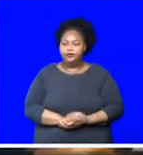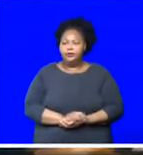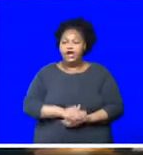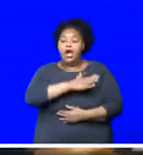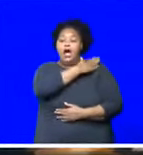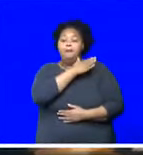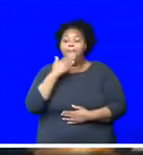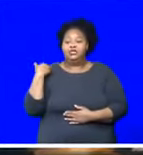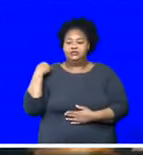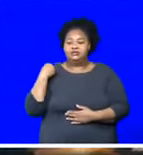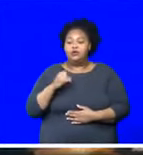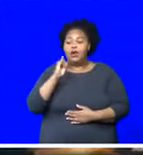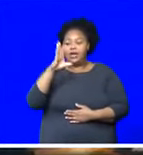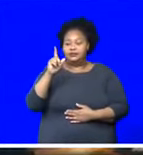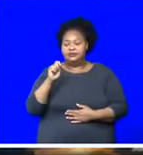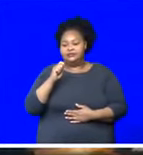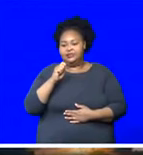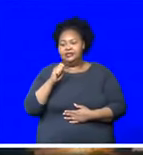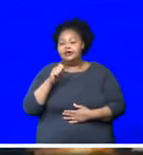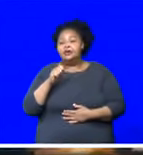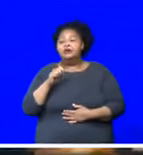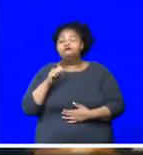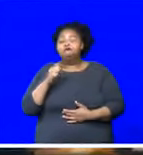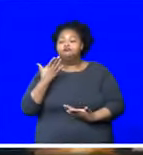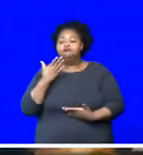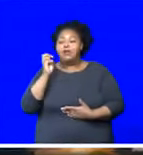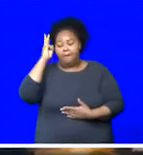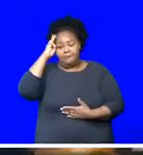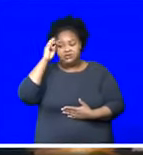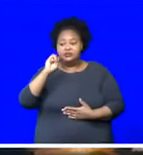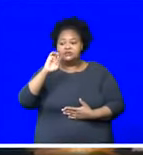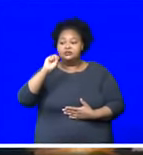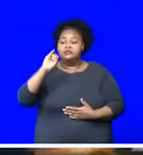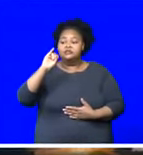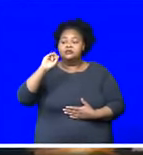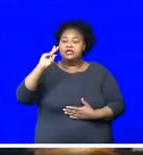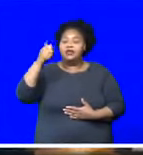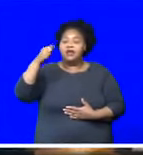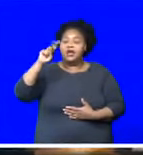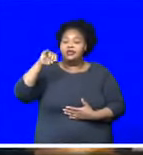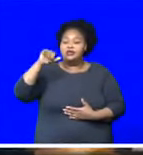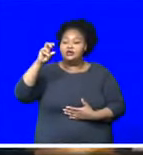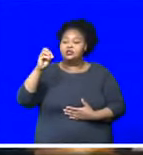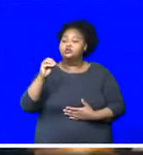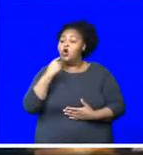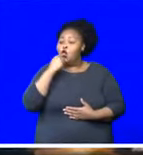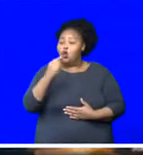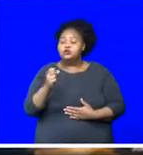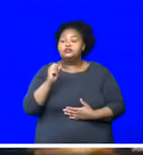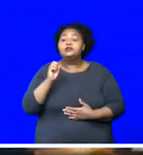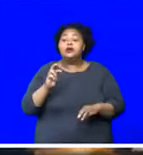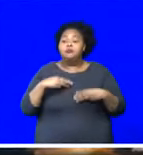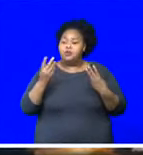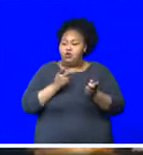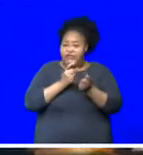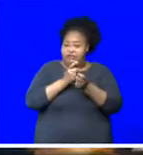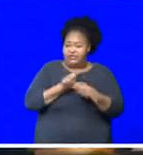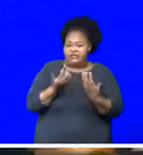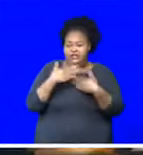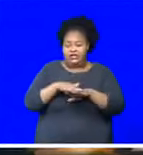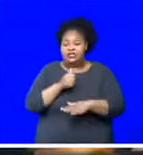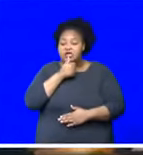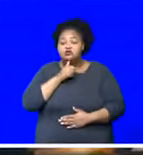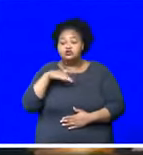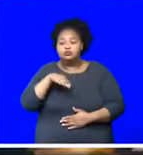letekuchumana inkosatana zikhanyiso ethi tekuchumana tingadlala indzima lenkulu ekuthuthukiseni kuphila kwebantu. Injuna yethi tebuchwephesha tinikeza insha